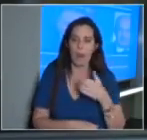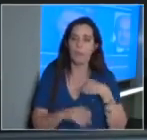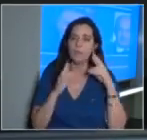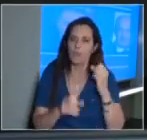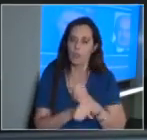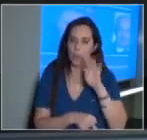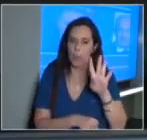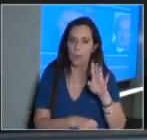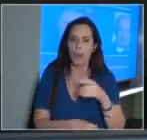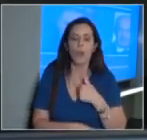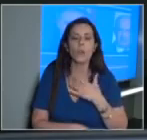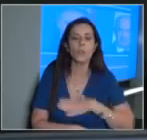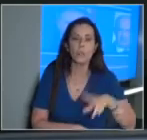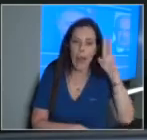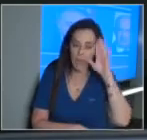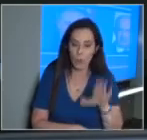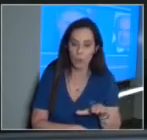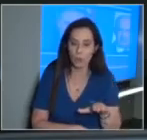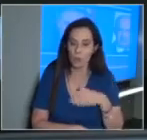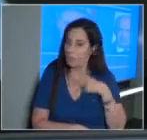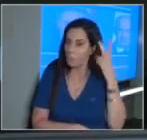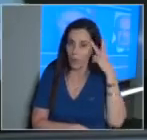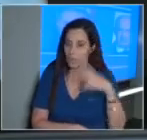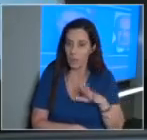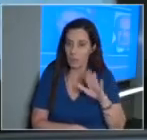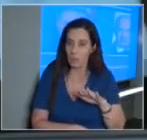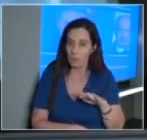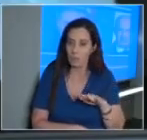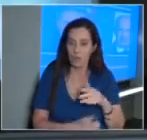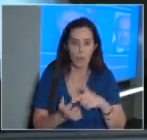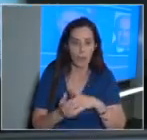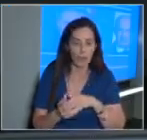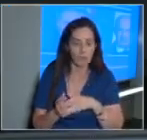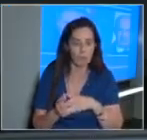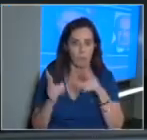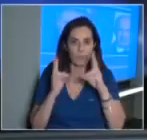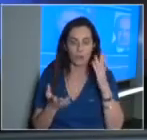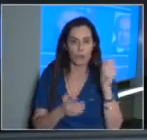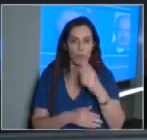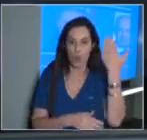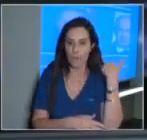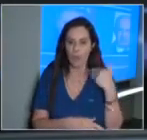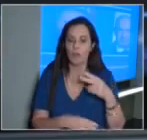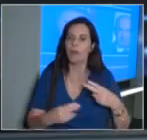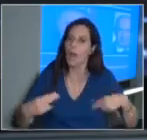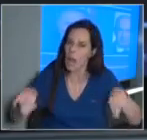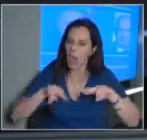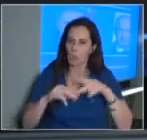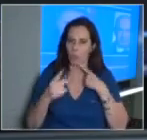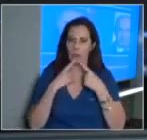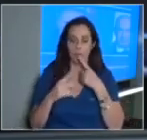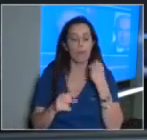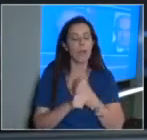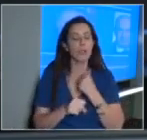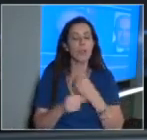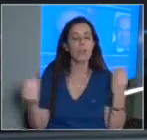שהיא תתקיים. הציפייה שלנו מהליכוד, ואגב, אני מבין מהחרדים אותו דבר, גם איתם הפסיק המסע ומתן איפשהו באמצע השבוע שעבר, לחזור לחדרי המסע ומתן, לנהל